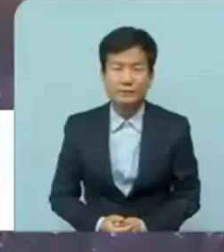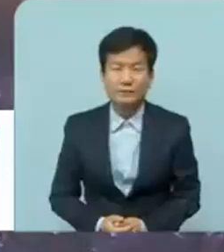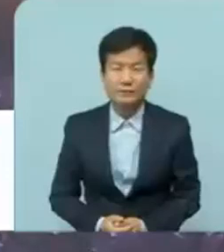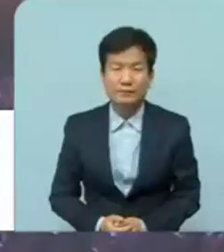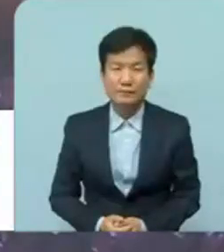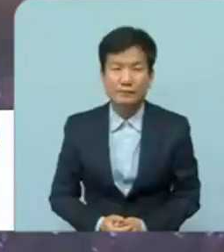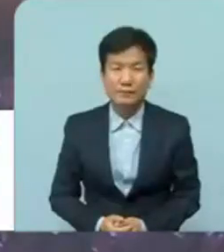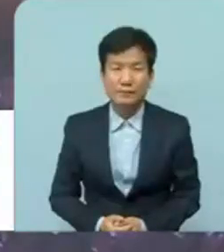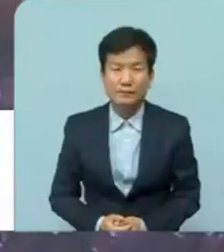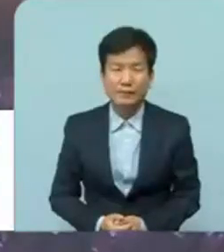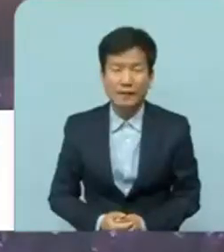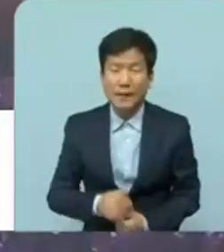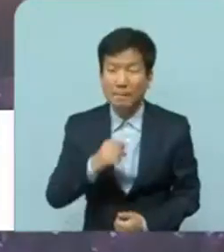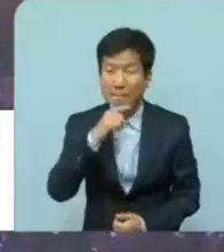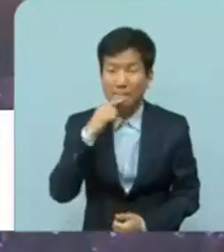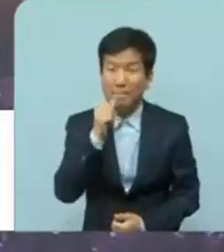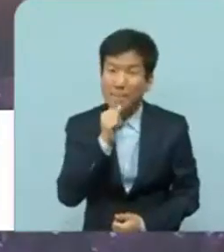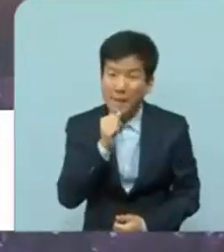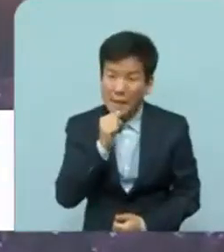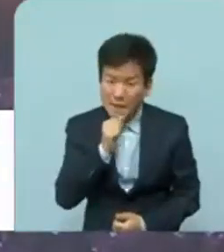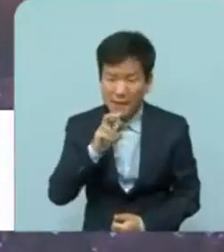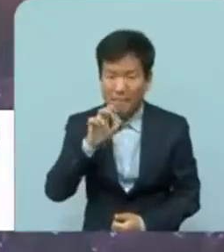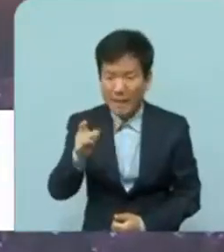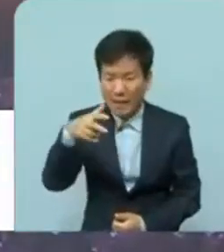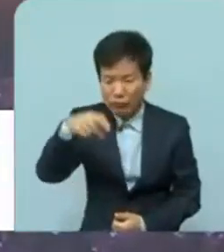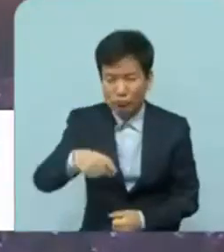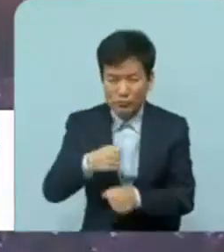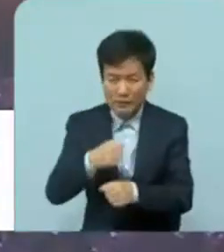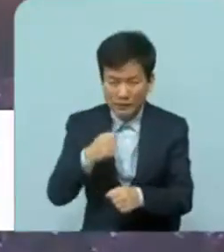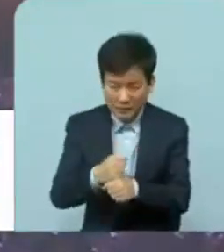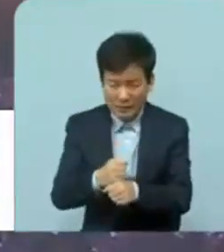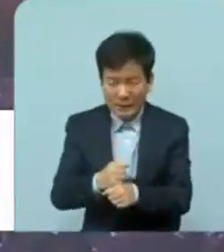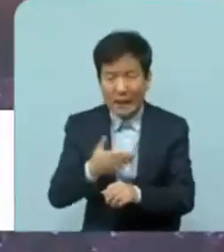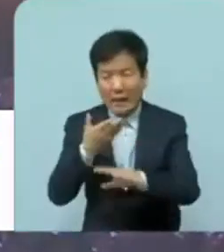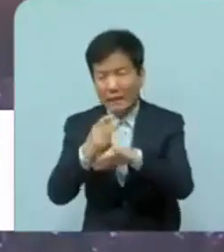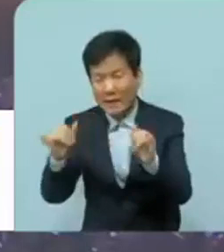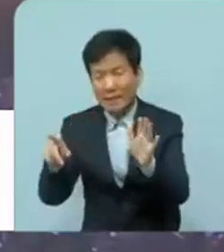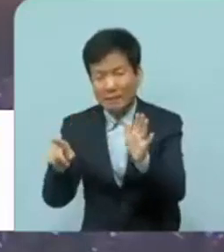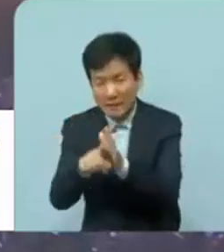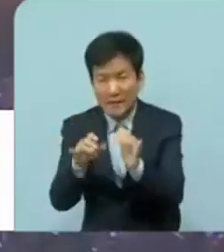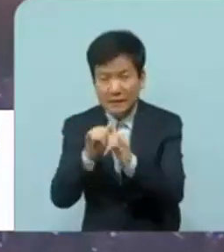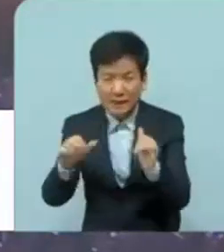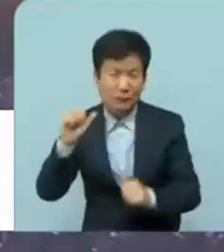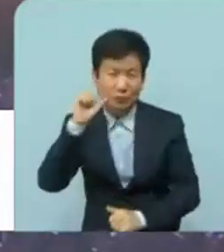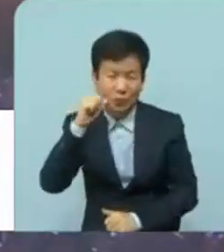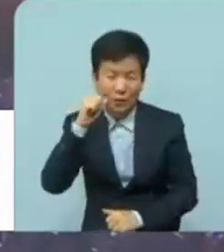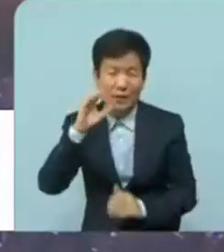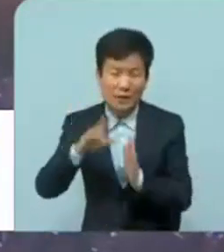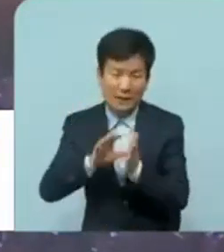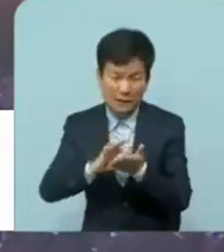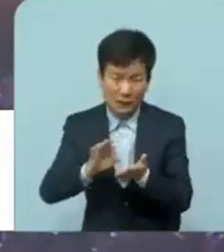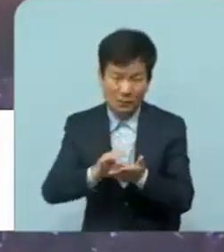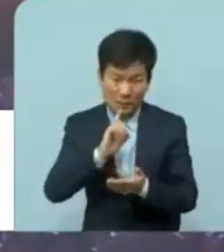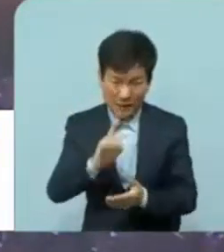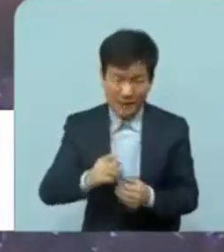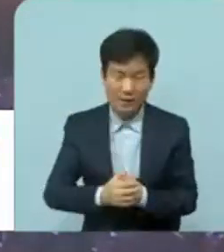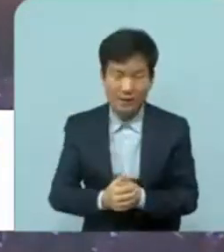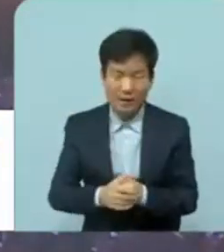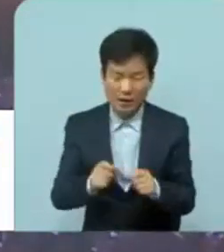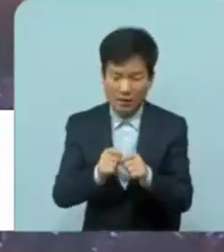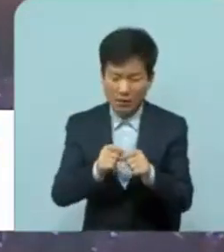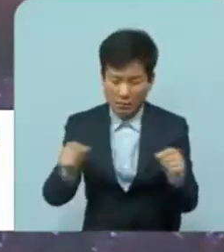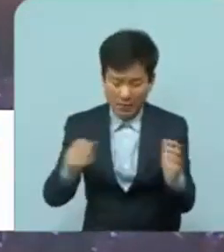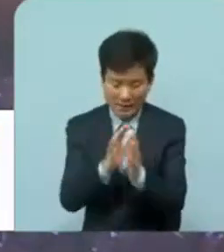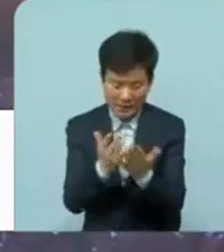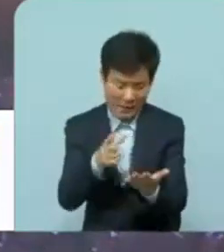팥으로 메주를 쑨다 해도 곧이 됐는 다 지나칠 정도로 남을 무조건 믿는 사람을 졸업할 때 쓰는 말인데요 오래된